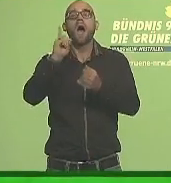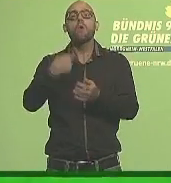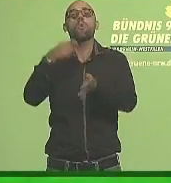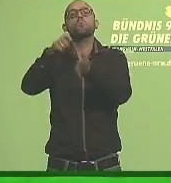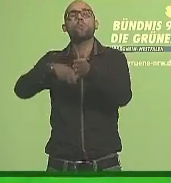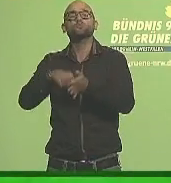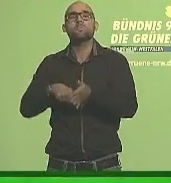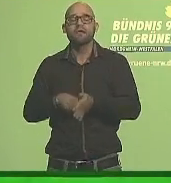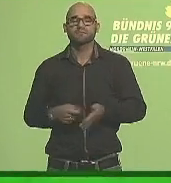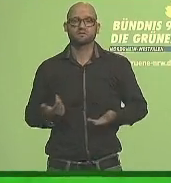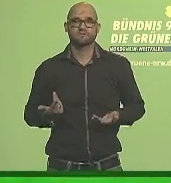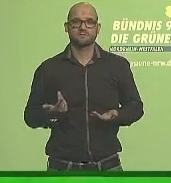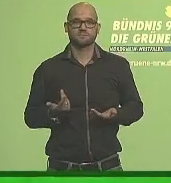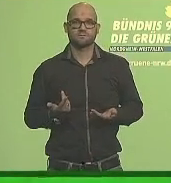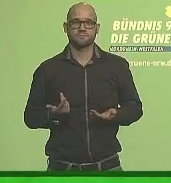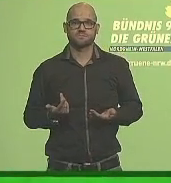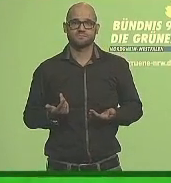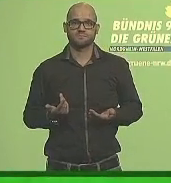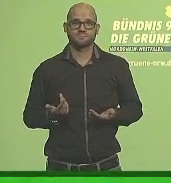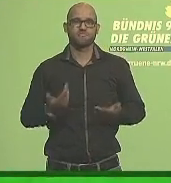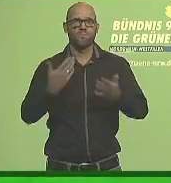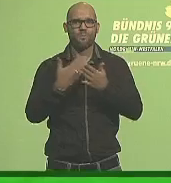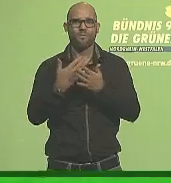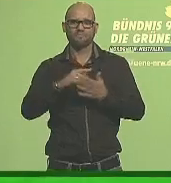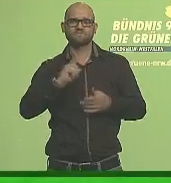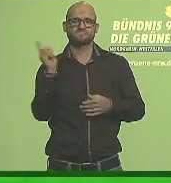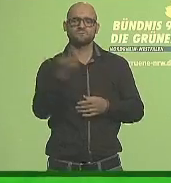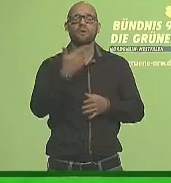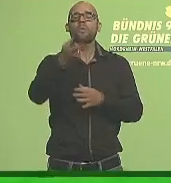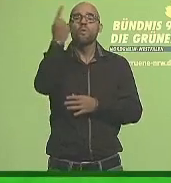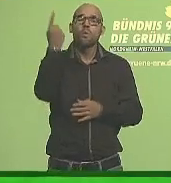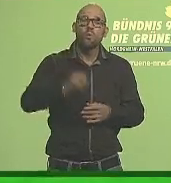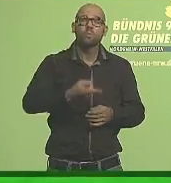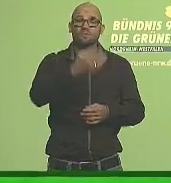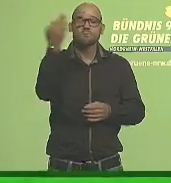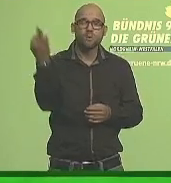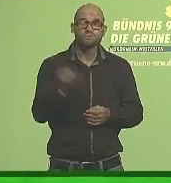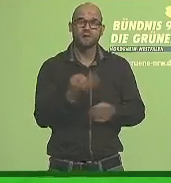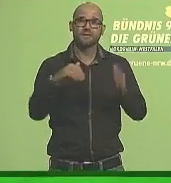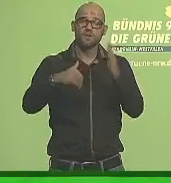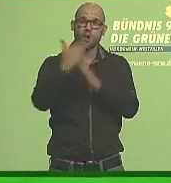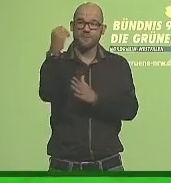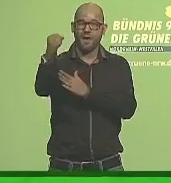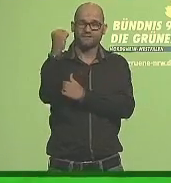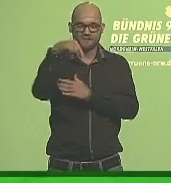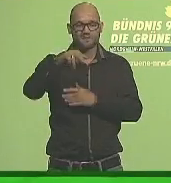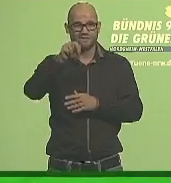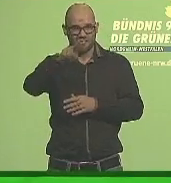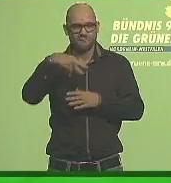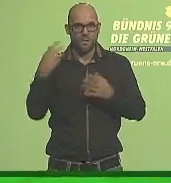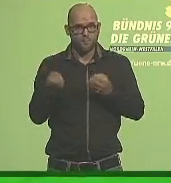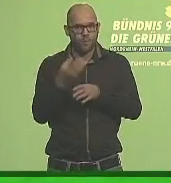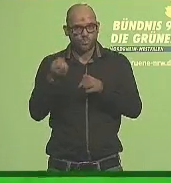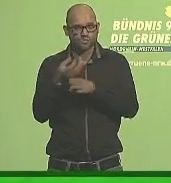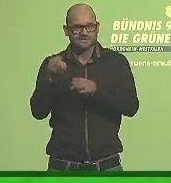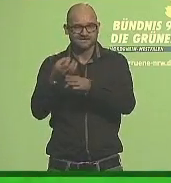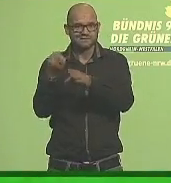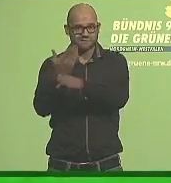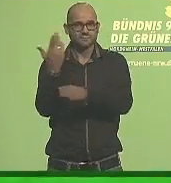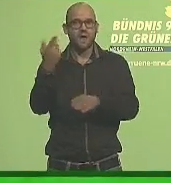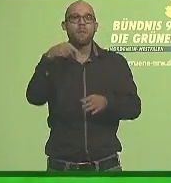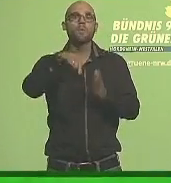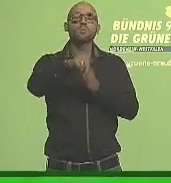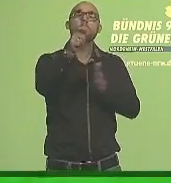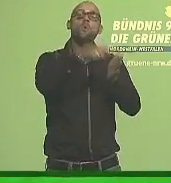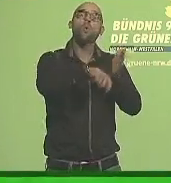Konsumentinnen. Selbst wenn wir 100% erneuerbare Energien in Nordrhein-Westfalen produzieren, werden wir durch den